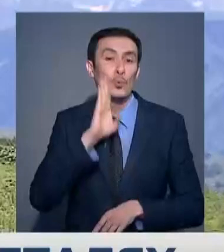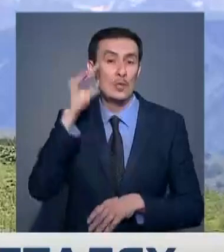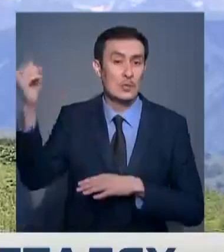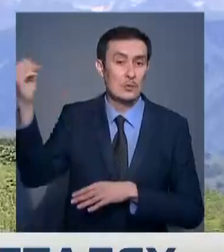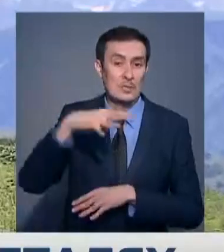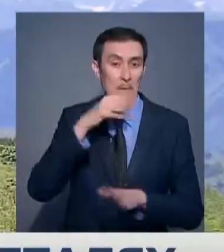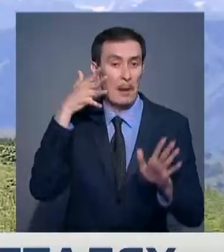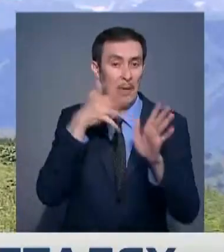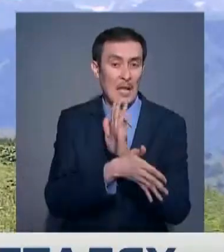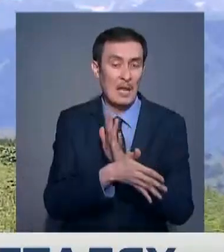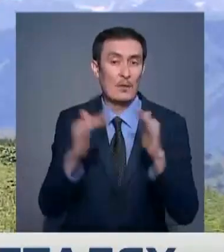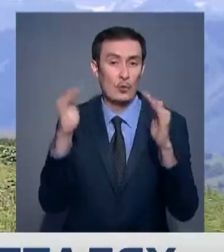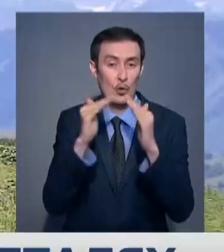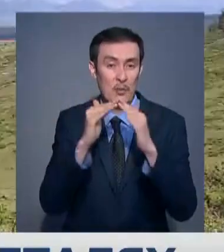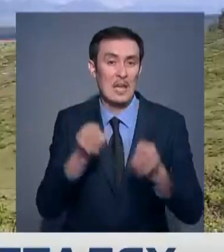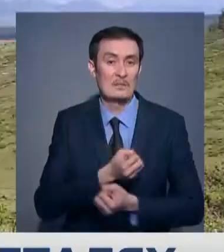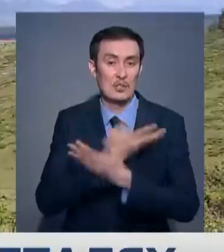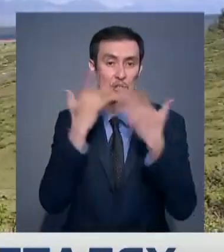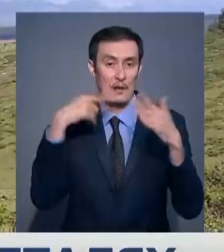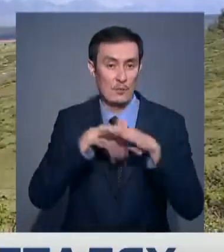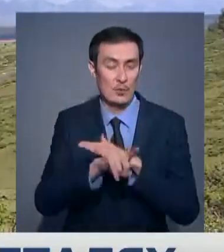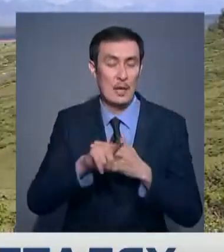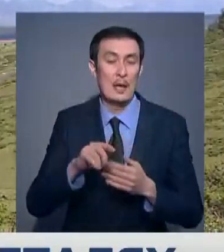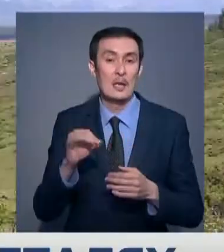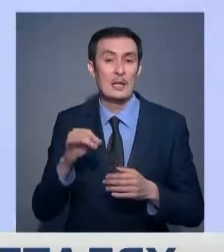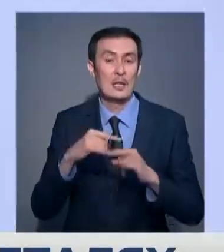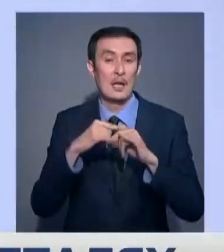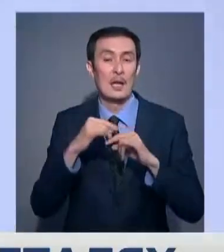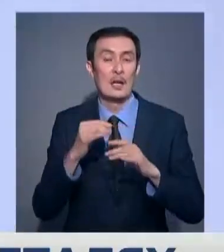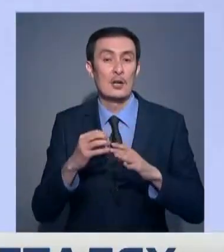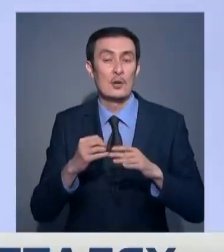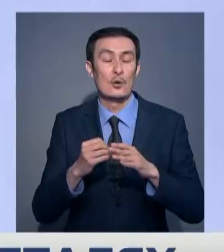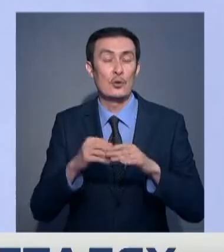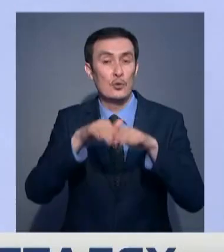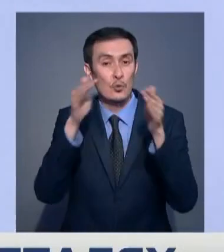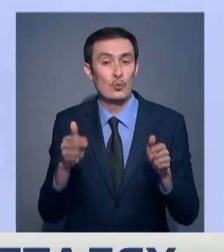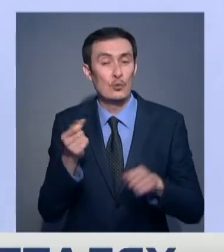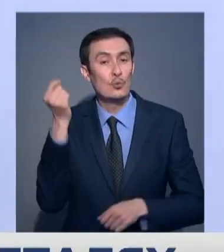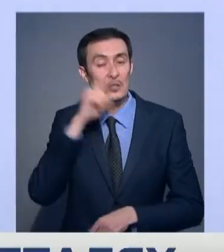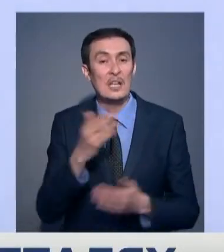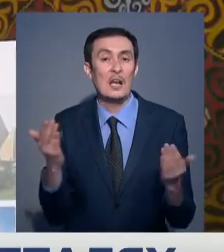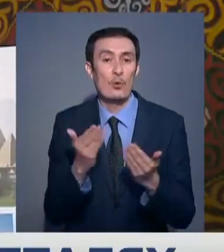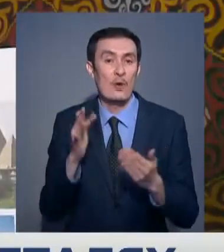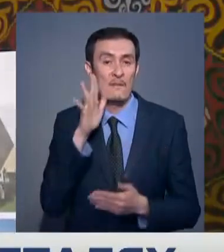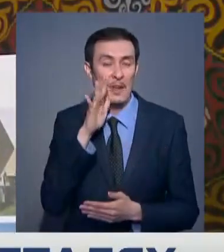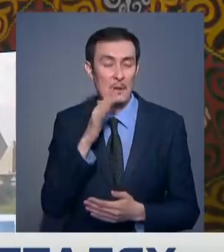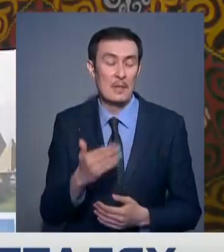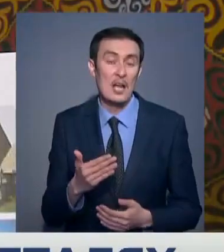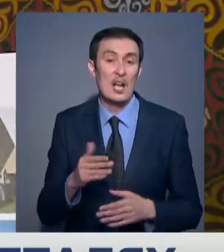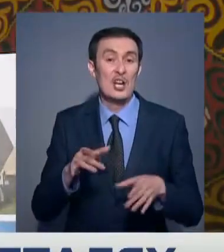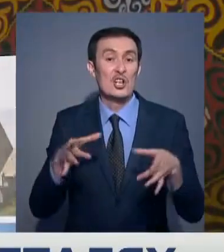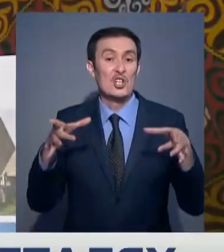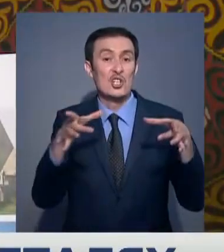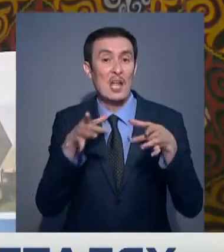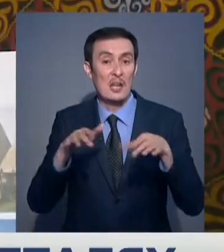солнца проникали в дом и освещали все вокруг. Они попадали на остов юрты, и по ним можно было определить, который час. В принципе, шанрак